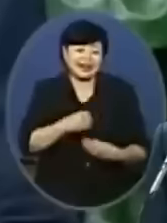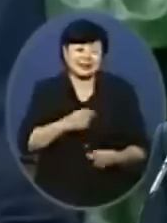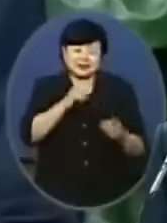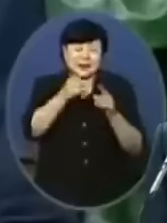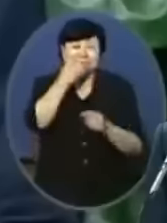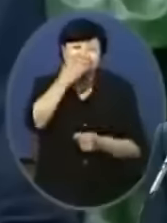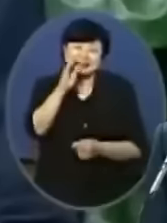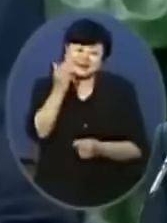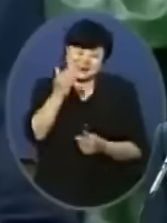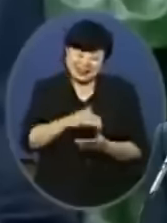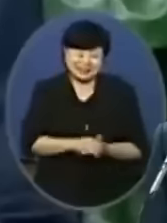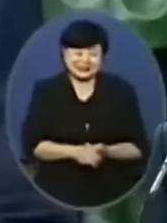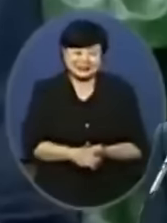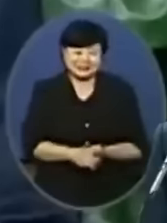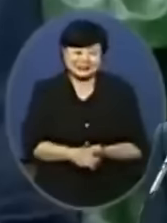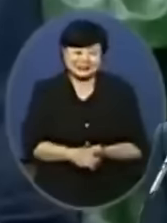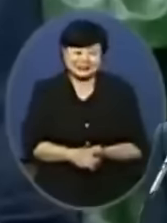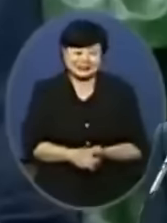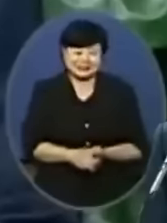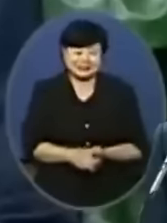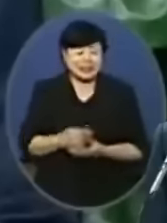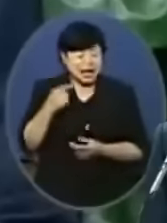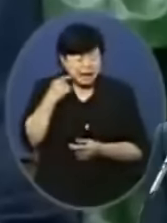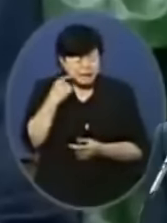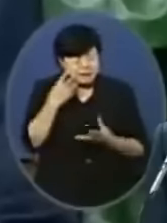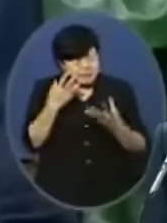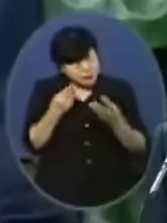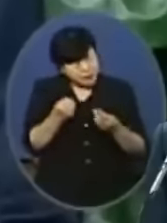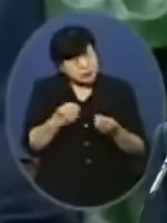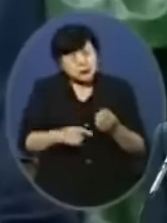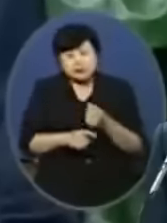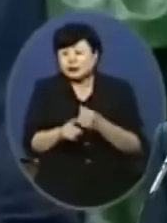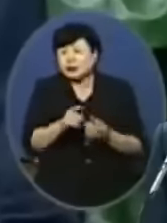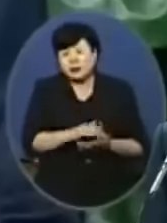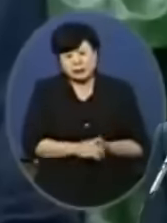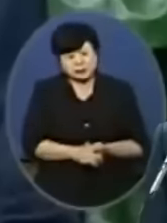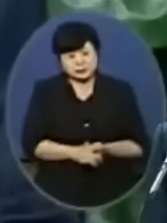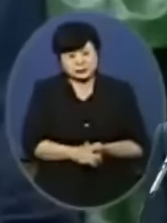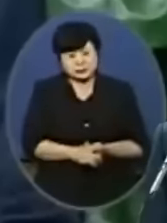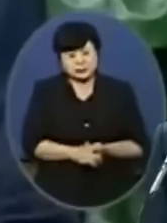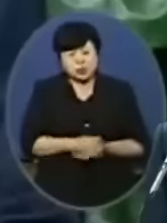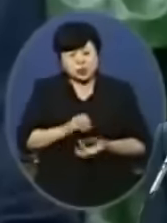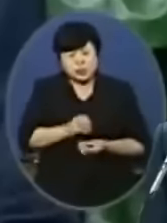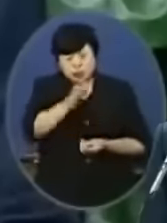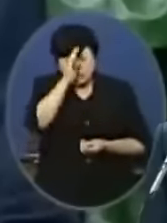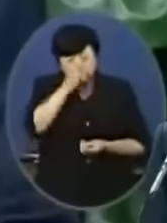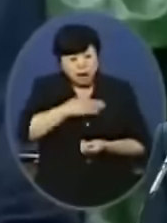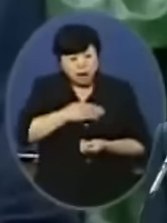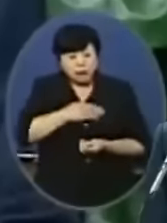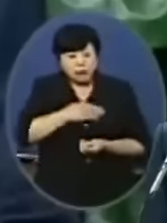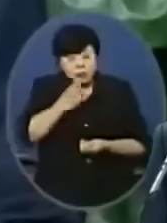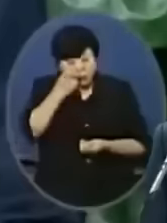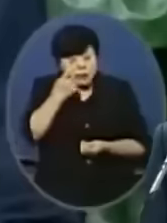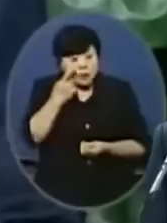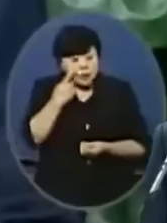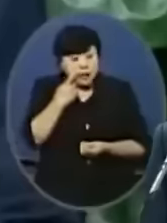살아갈 수 있는 것입니다. 요새 암이 왜 그렇게 많은지 몰라요. 위장병인 줄 알고 조사를